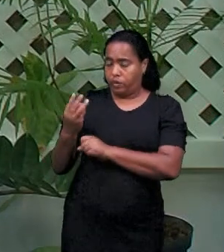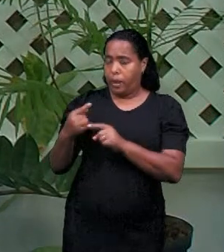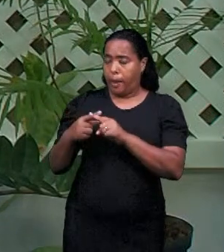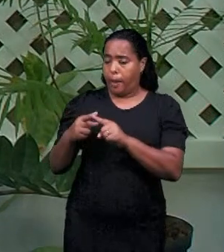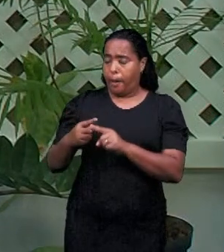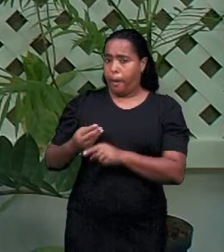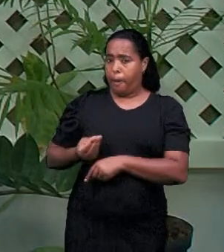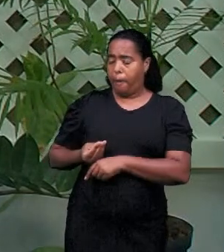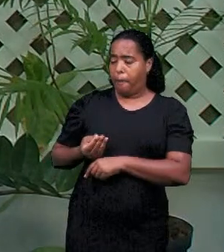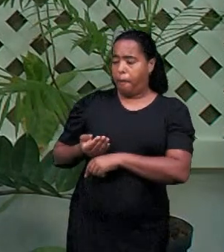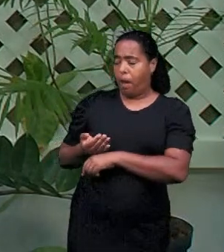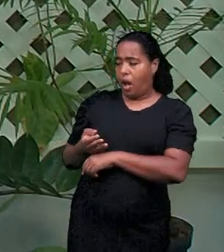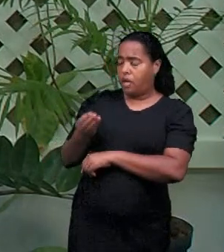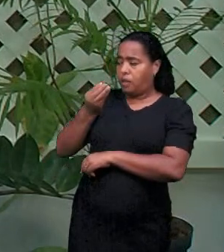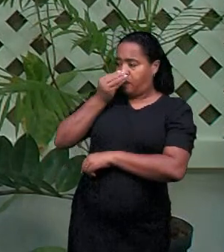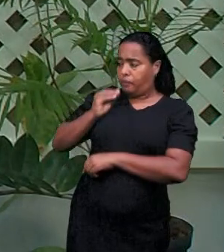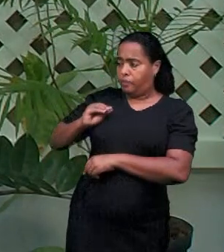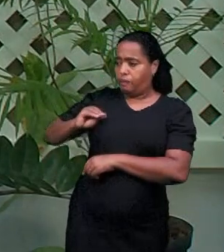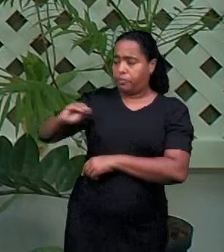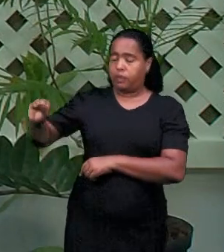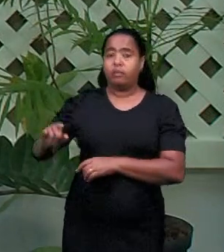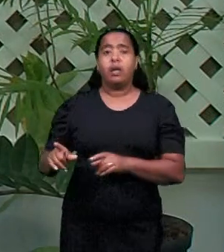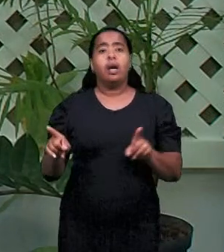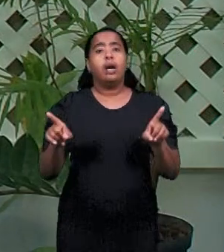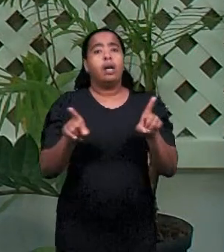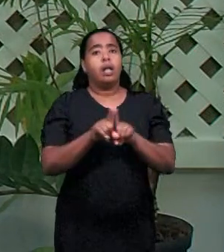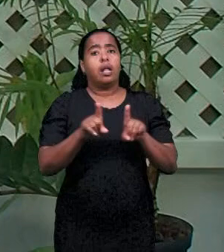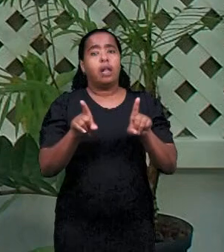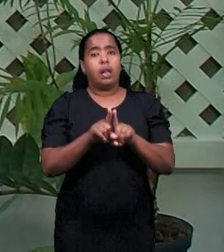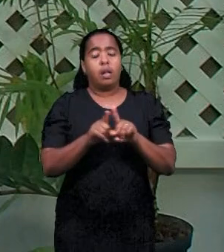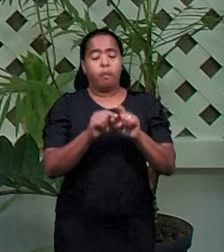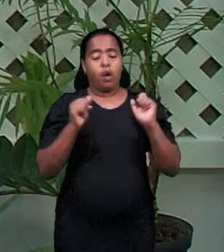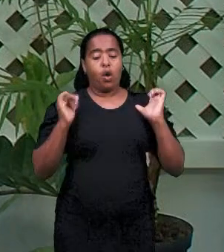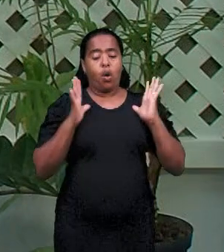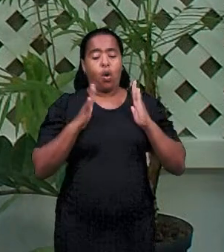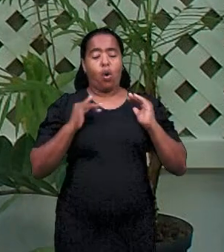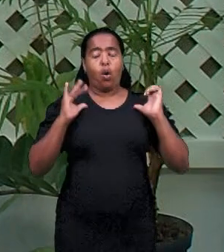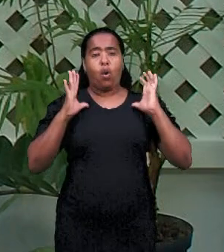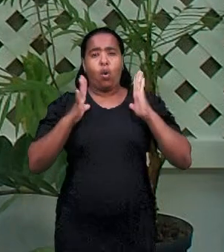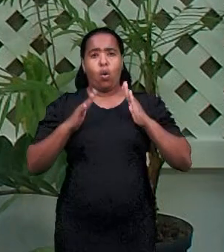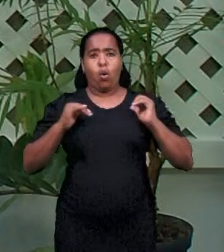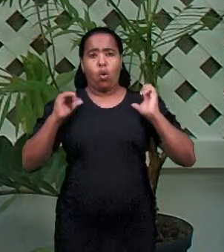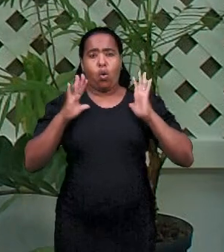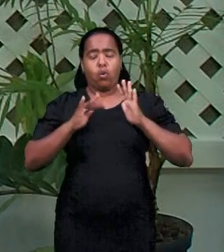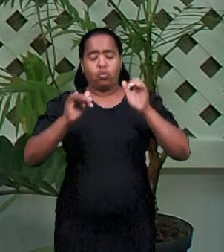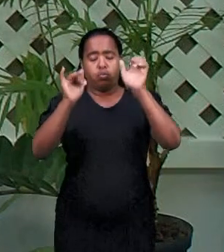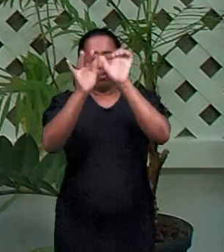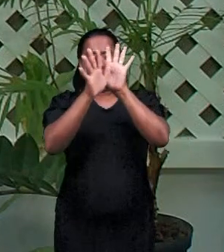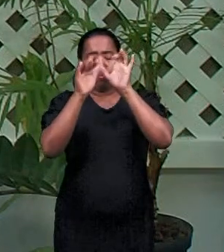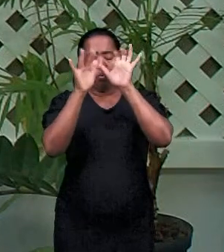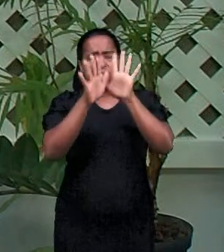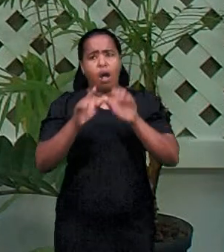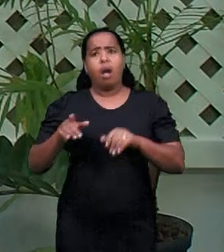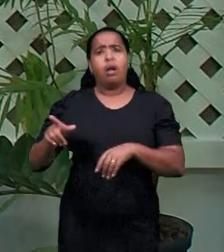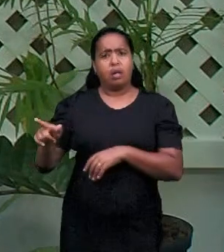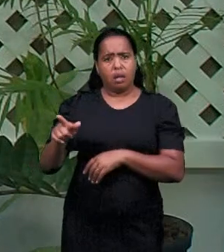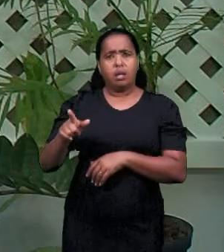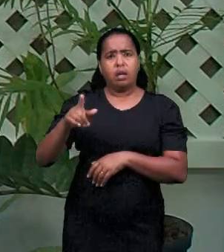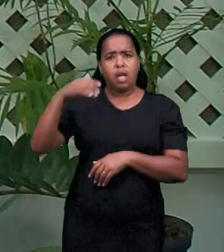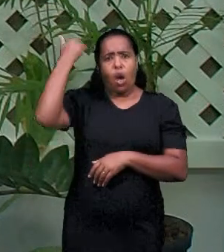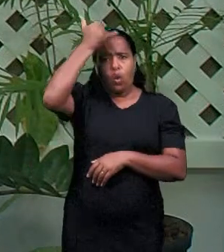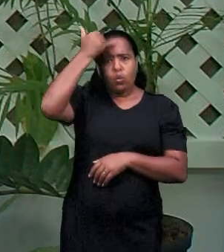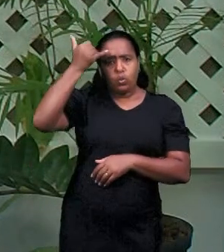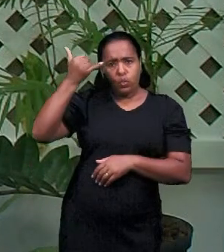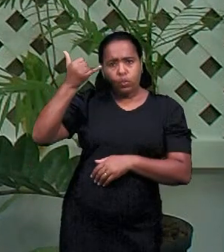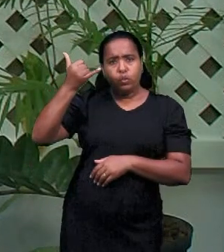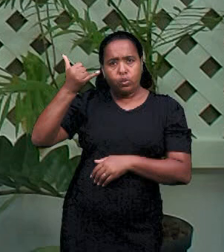anges qui ont chuté. Un tiers des anges, un chérubin qui était loin devant le Seigneur, s'est